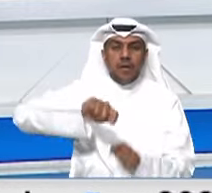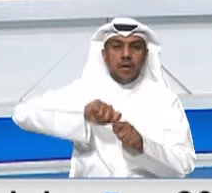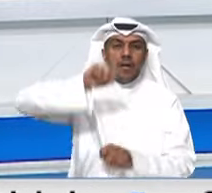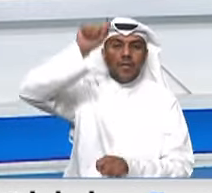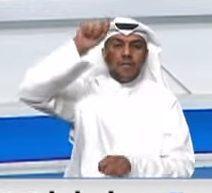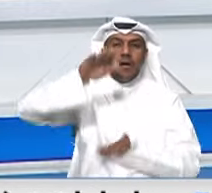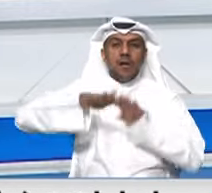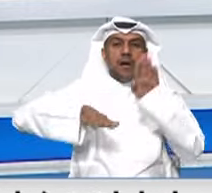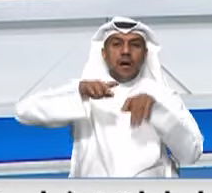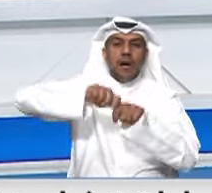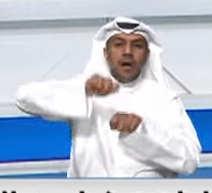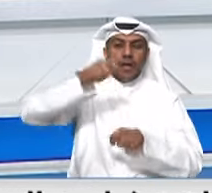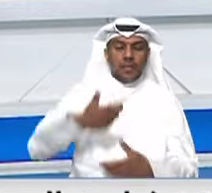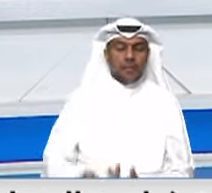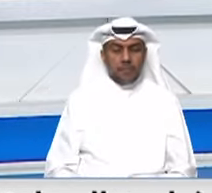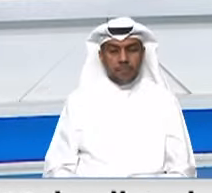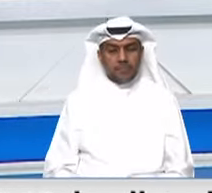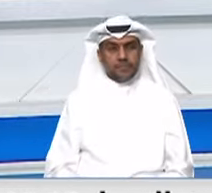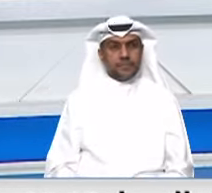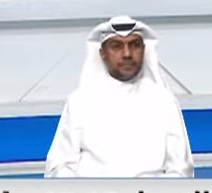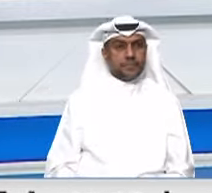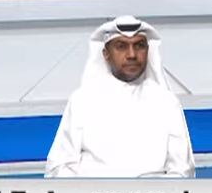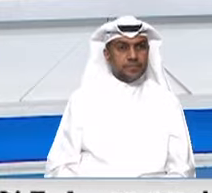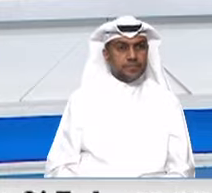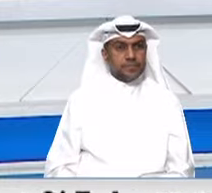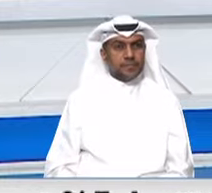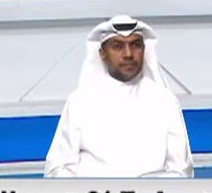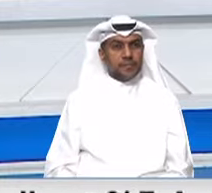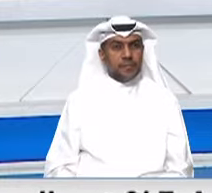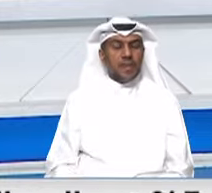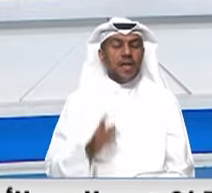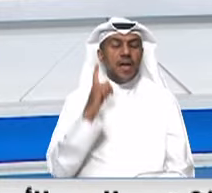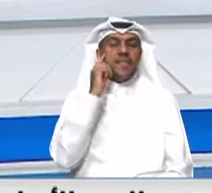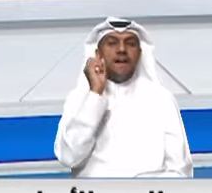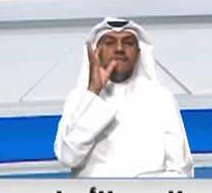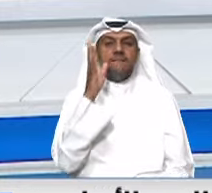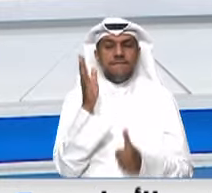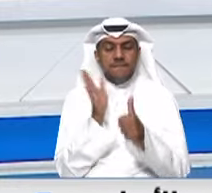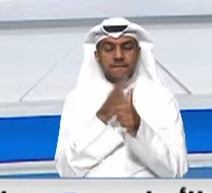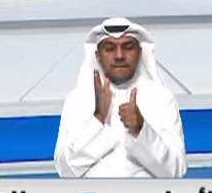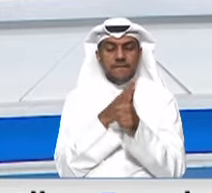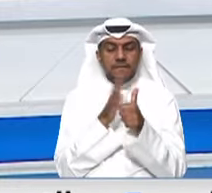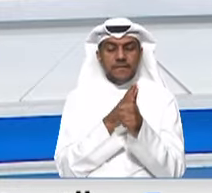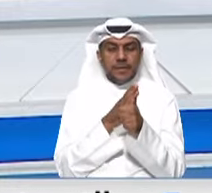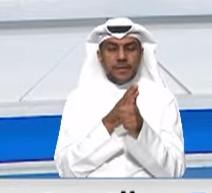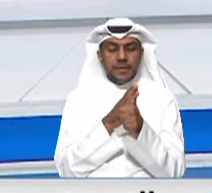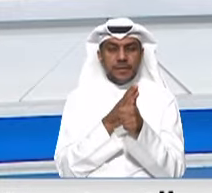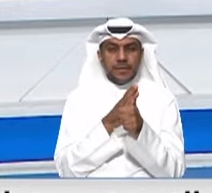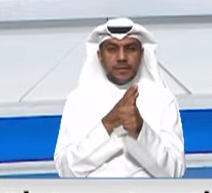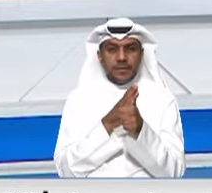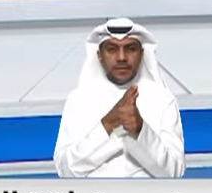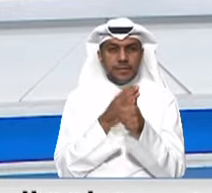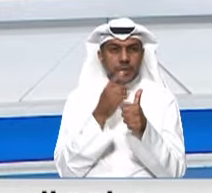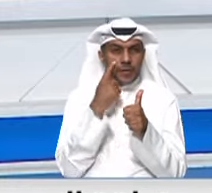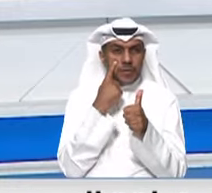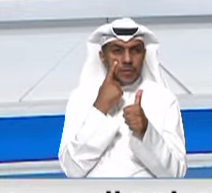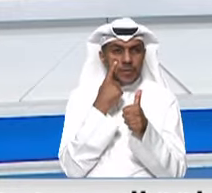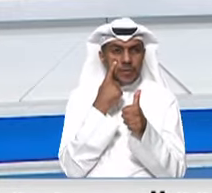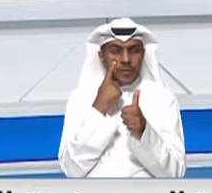معظم المناطق البحرية لدولة الكويت. أذان الفجر حسب التوقيت المحلي لمدينة الكويت الساعة